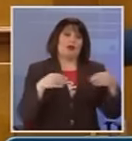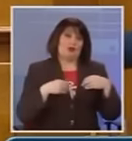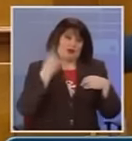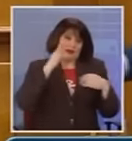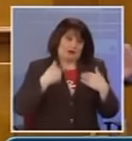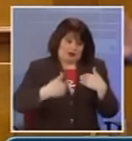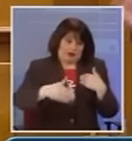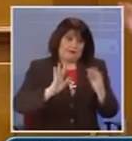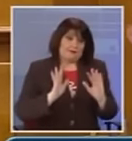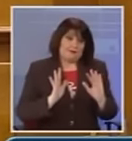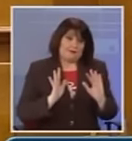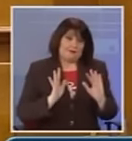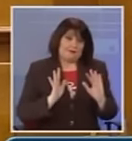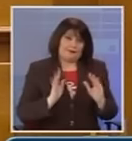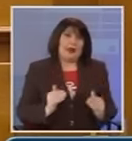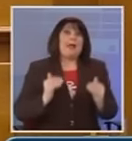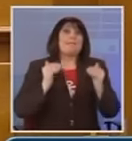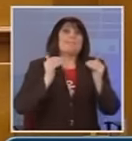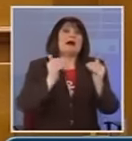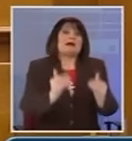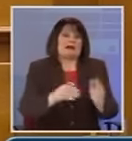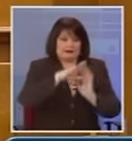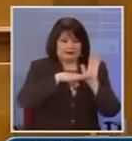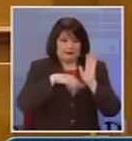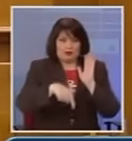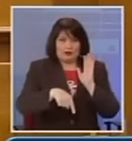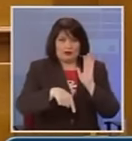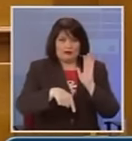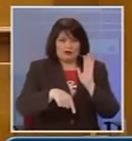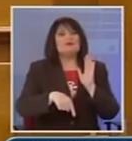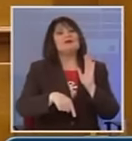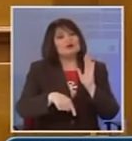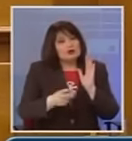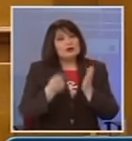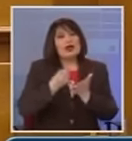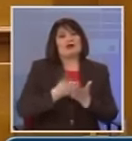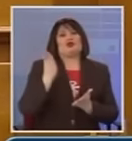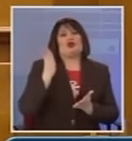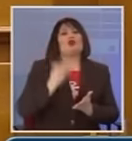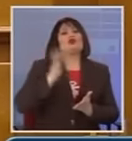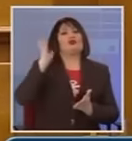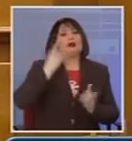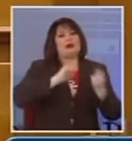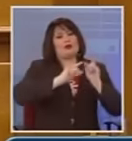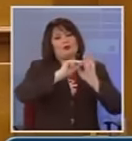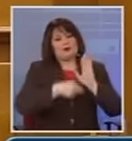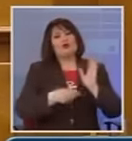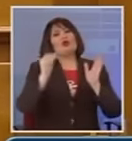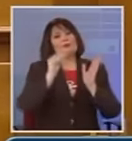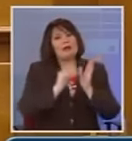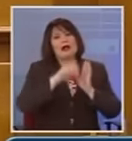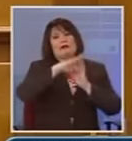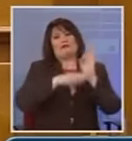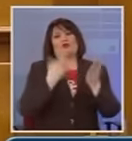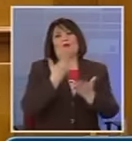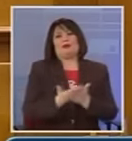ξέρει, την επέκταση του σημερινού προγράμματος, τότε θα καταλήξετε και σε αξιολόγηση για το παλιό μνημόνιο και σε νέα προαπαιτούμενα